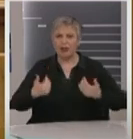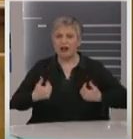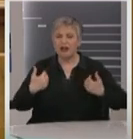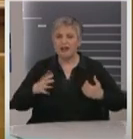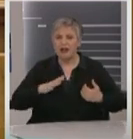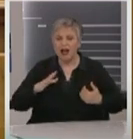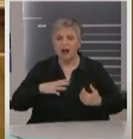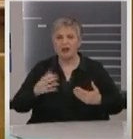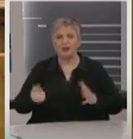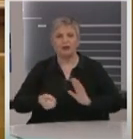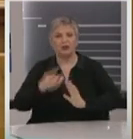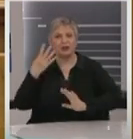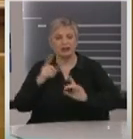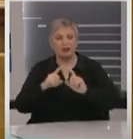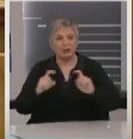νέους επιστήμονες.